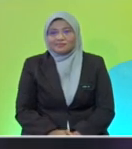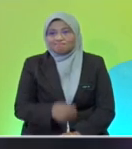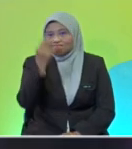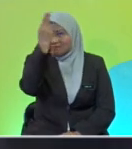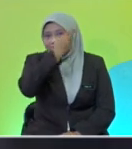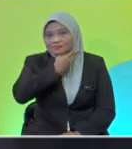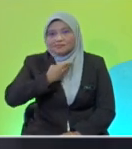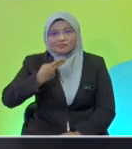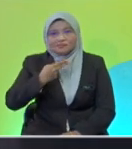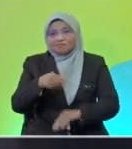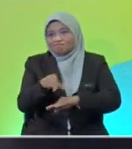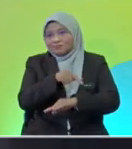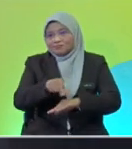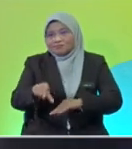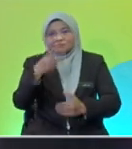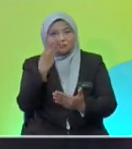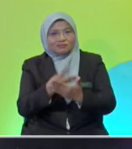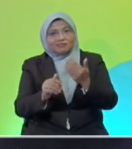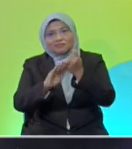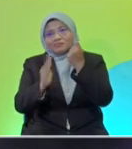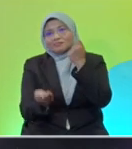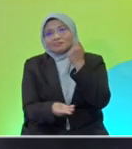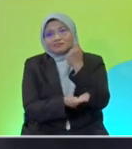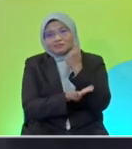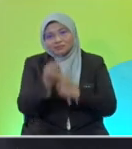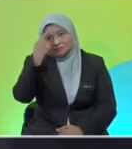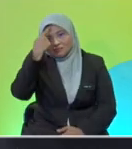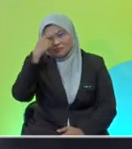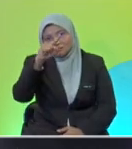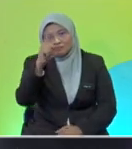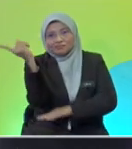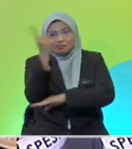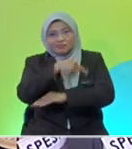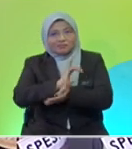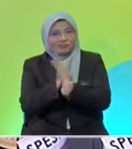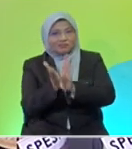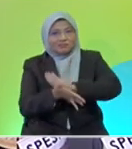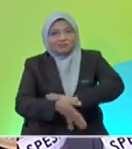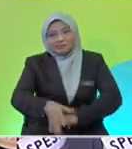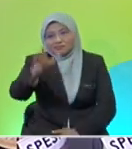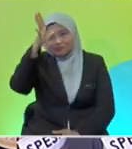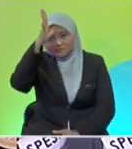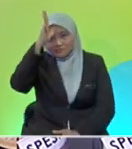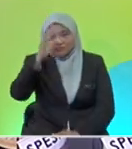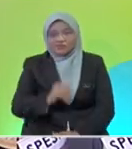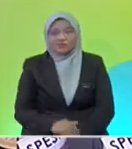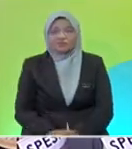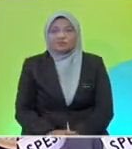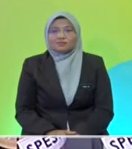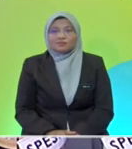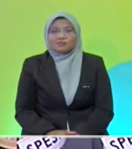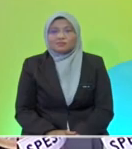hari jadi Ayahnya untuk hikmah baca